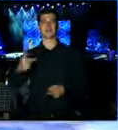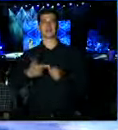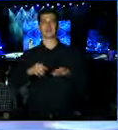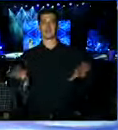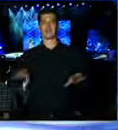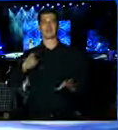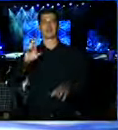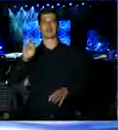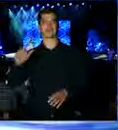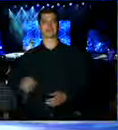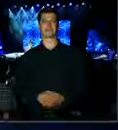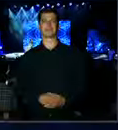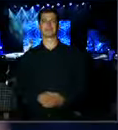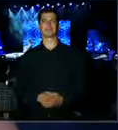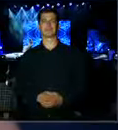Ryda.